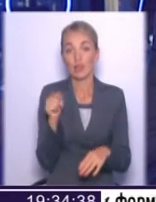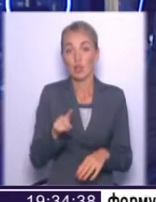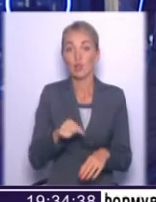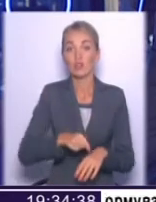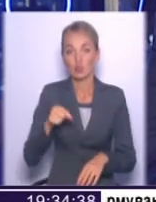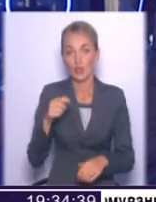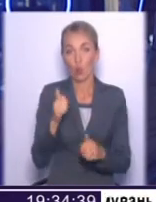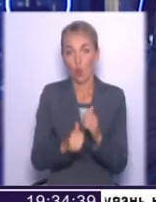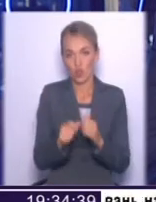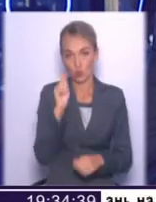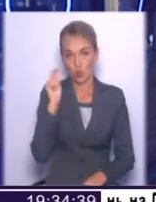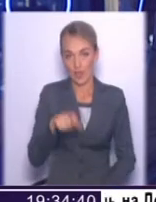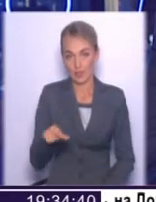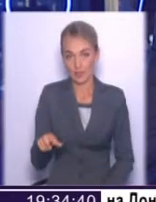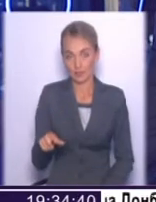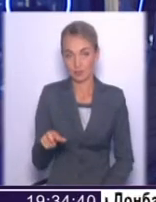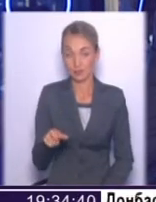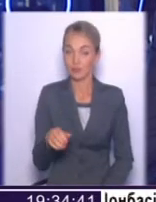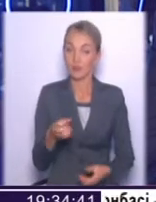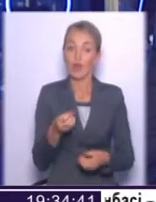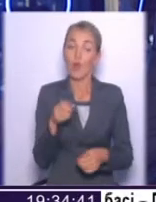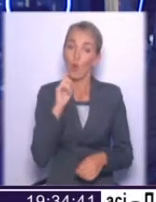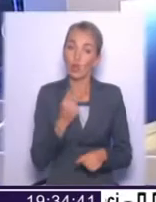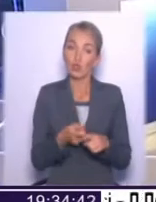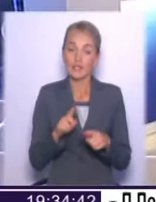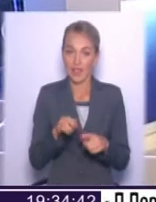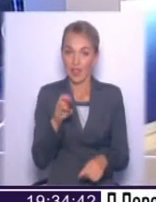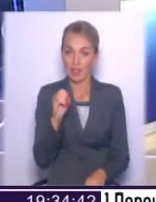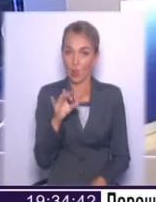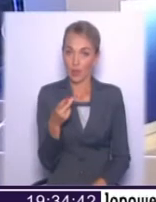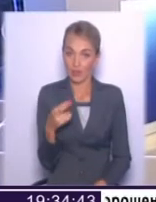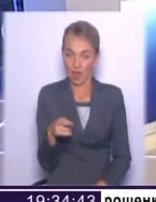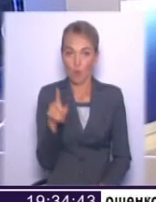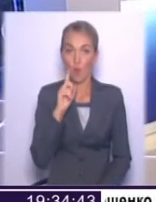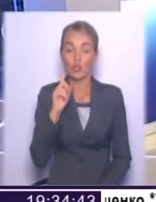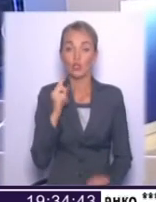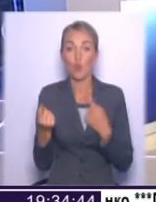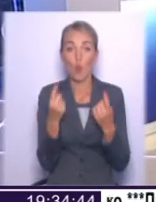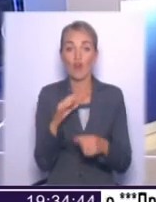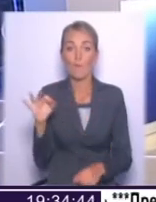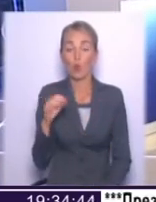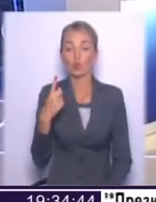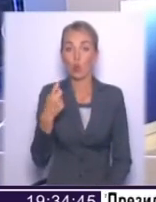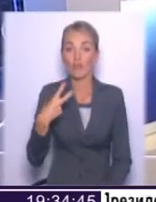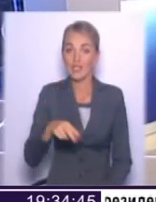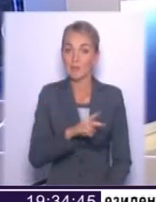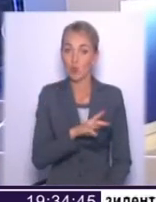кожен українець. Але знову ж таки, поки що це теорія. Тому ні, що поки що мова йде тільки про 120 мільйонів